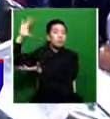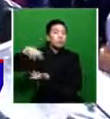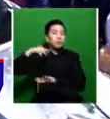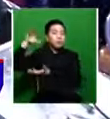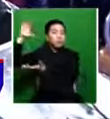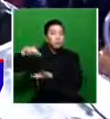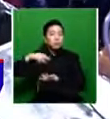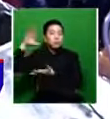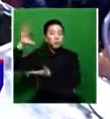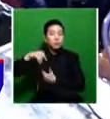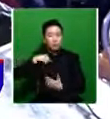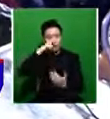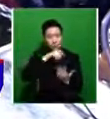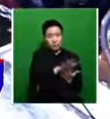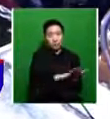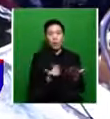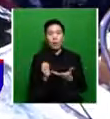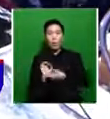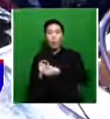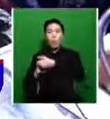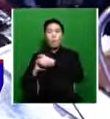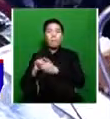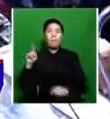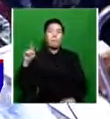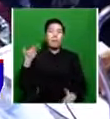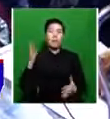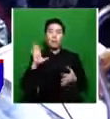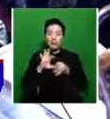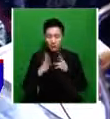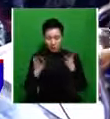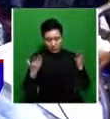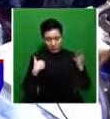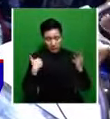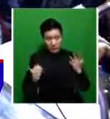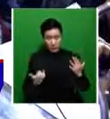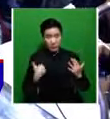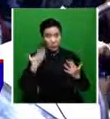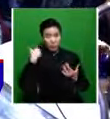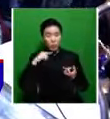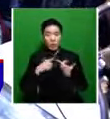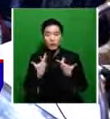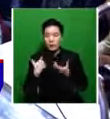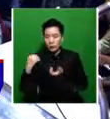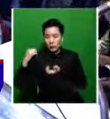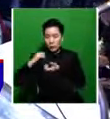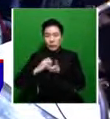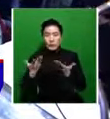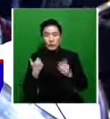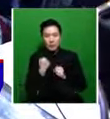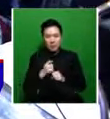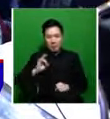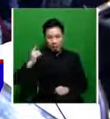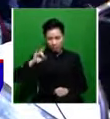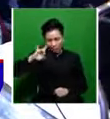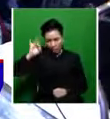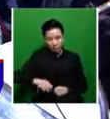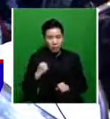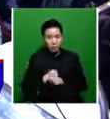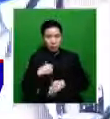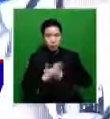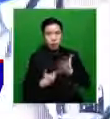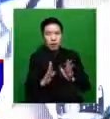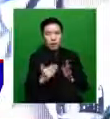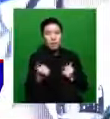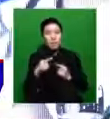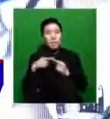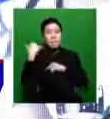แล้วนะครับได้รับความร่วมมืออย่างดีจากนี่แหละครับจากการที่เราให้ความร่วมมือเราไม่ทำอะไรหุนหันพันแล่นนะครับประเ